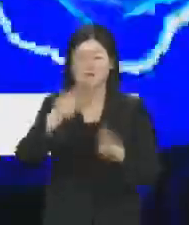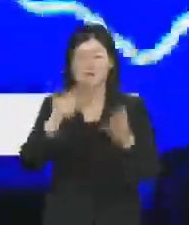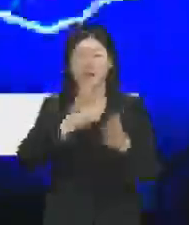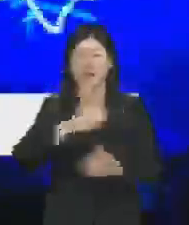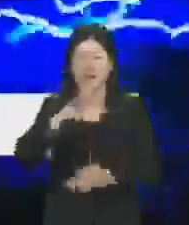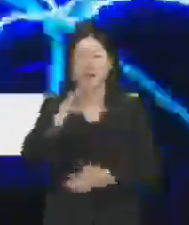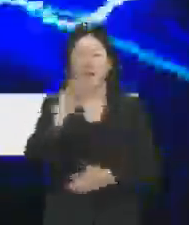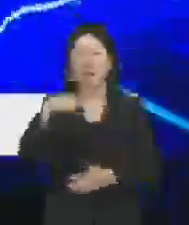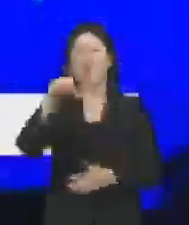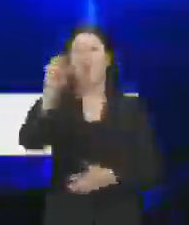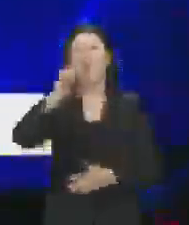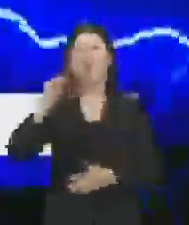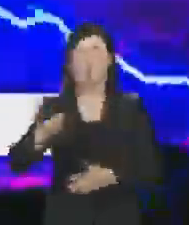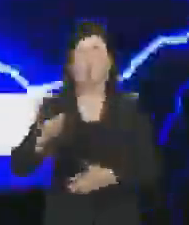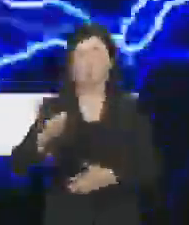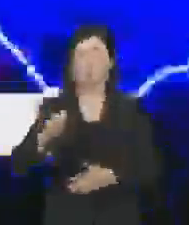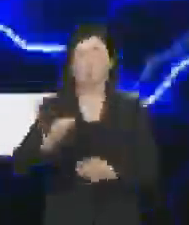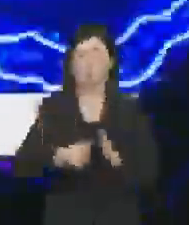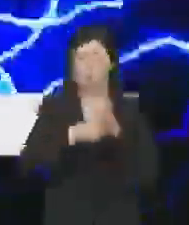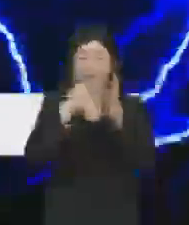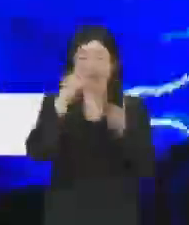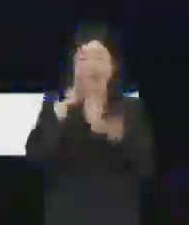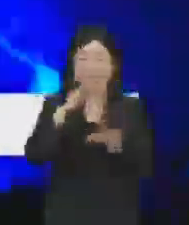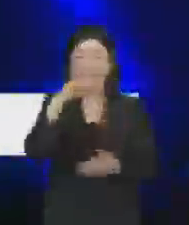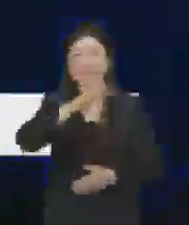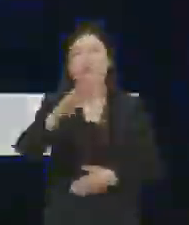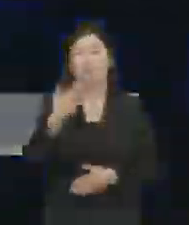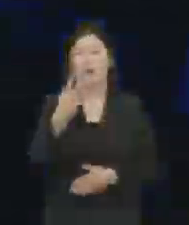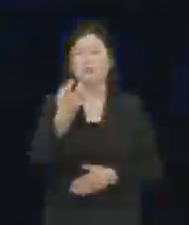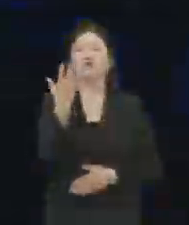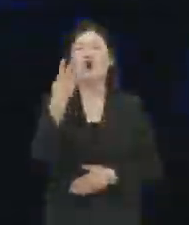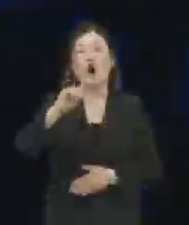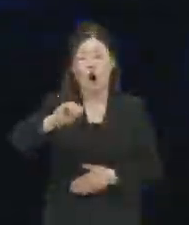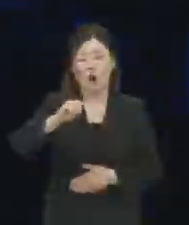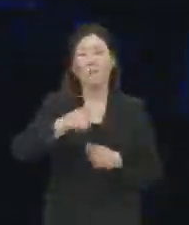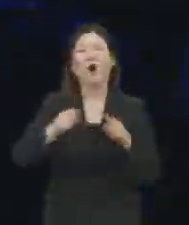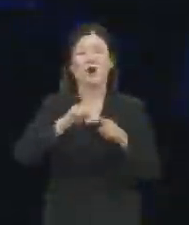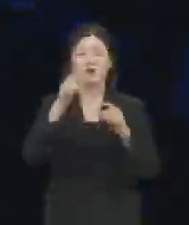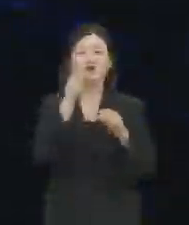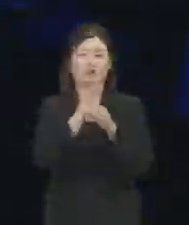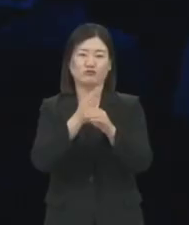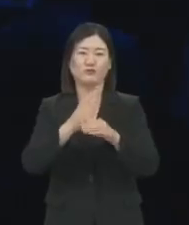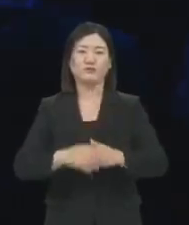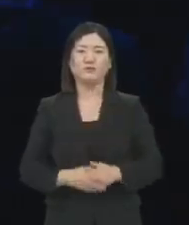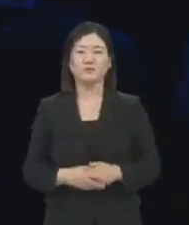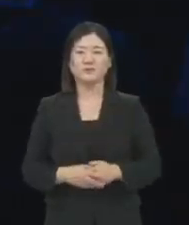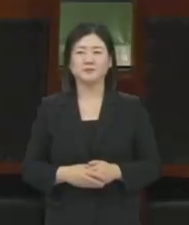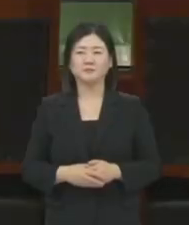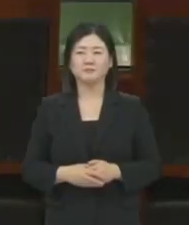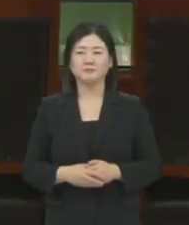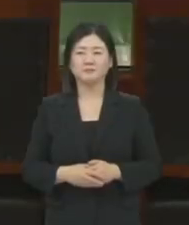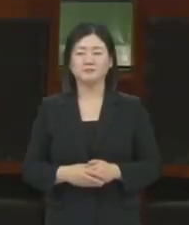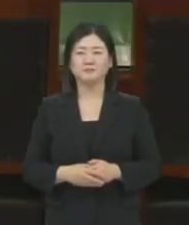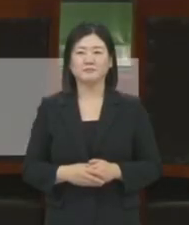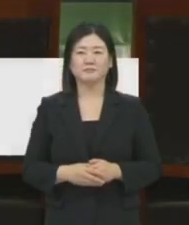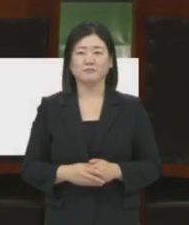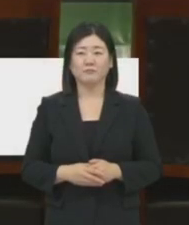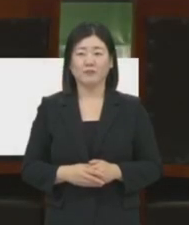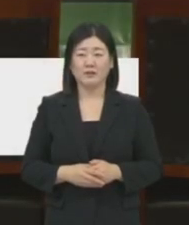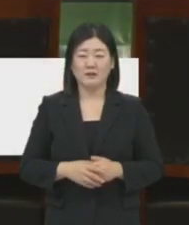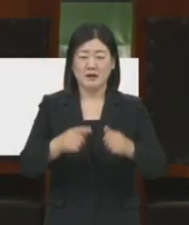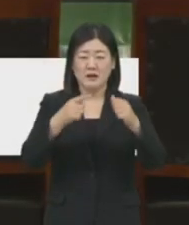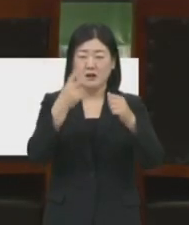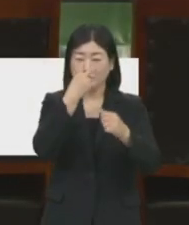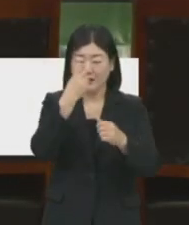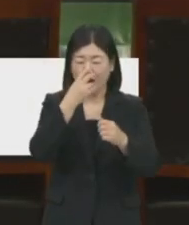인지도는 48.5%, 브랜드 가치는 3,929억 원으로 평가받고 있습니다. 3단계 걸친 심사 기준을